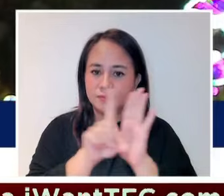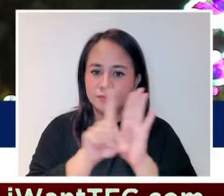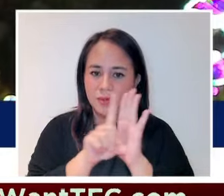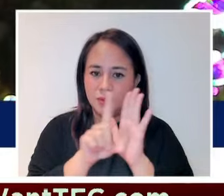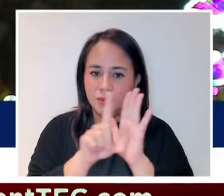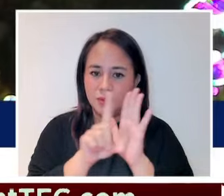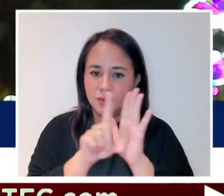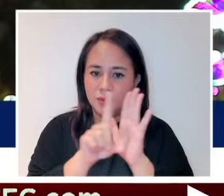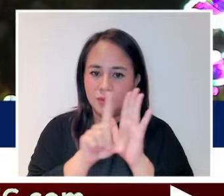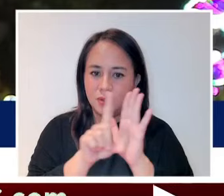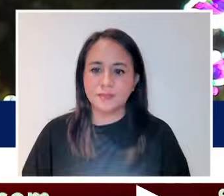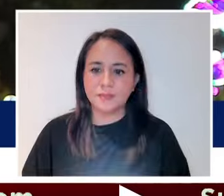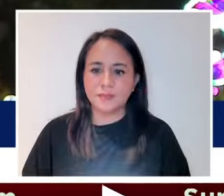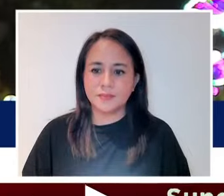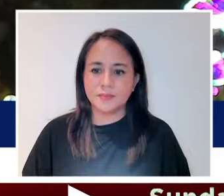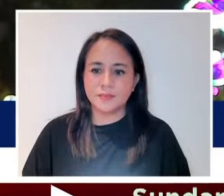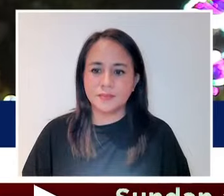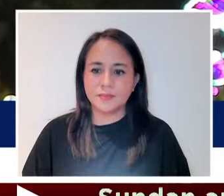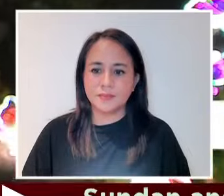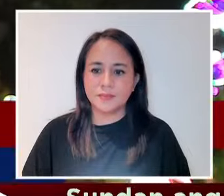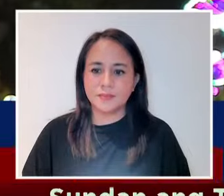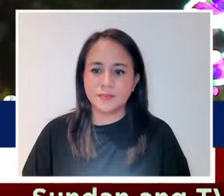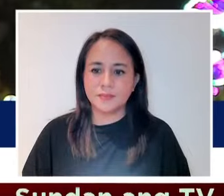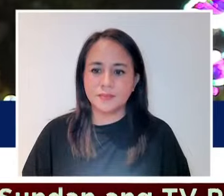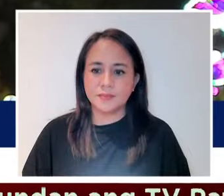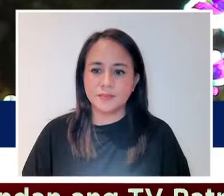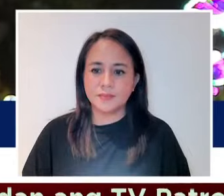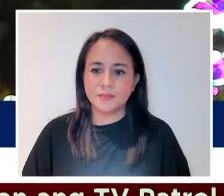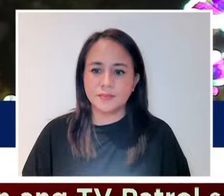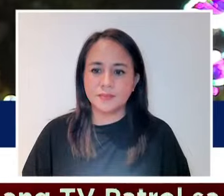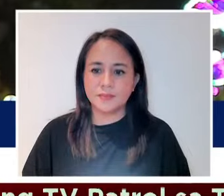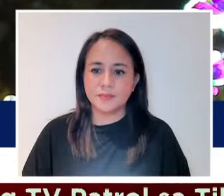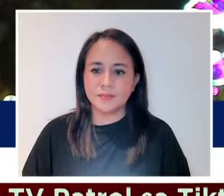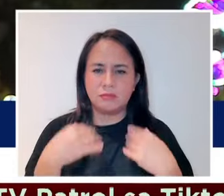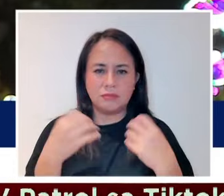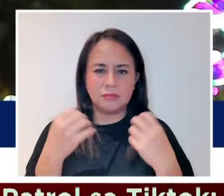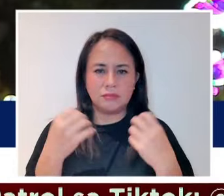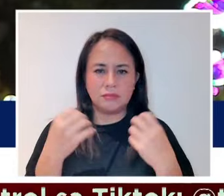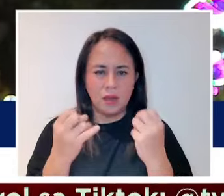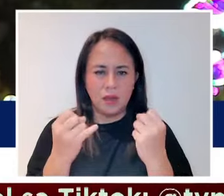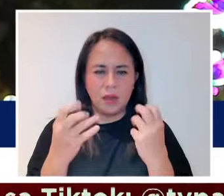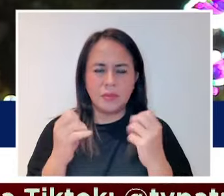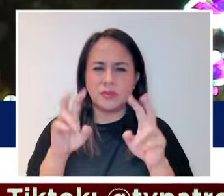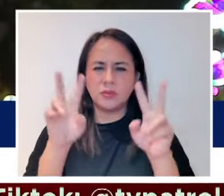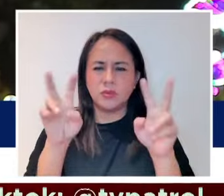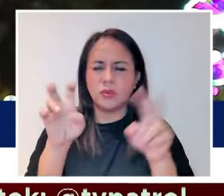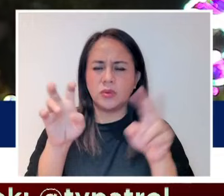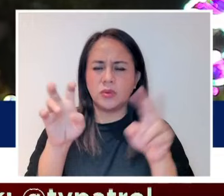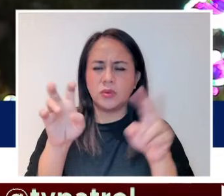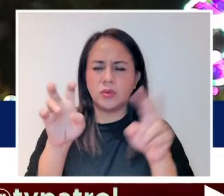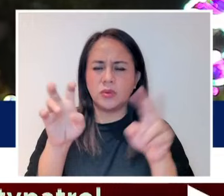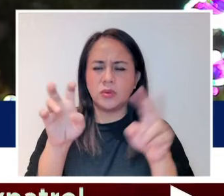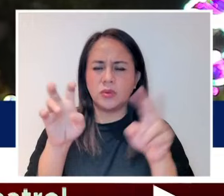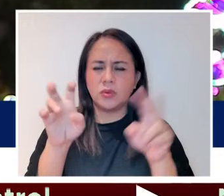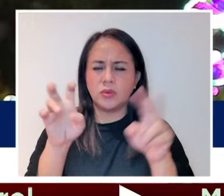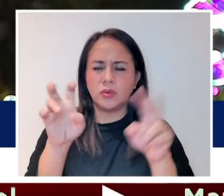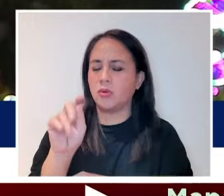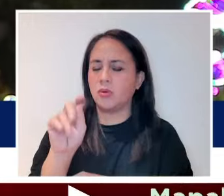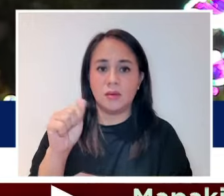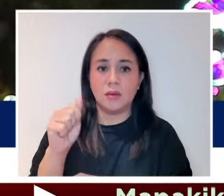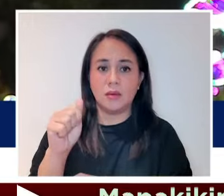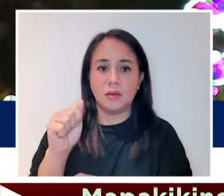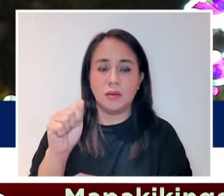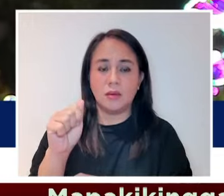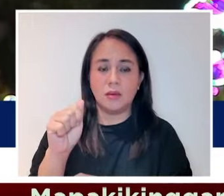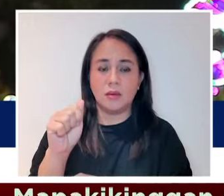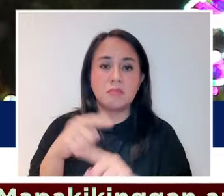Henry, tama ka dyan kasi nga may outbreak pa. Pero kung tutusin, sabi ni Baguio Mayor Benjamin Magalong, ligtas